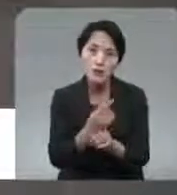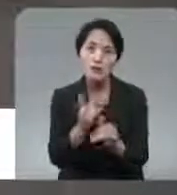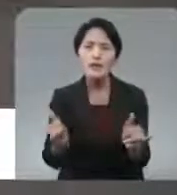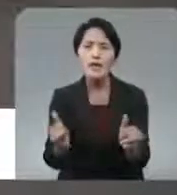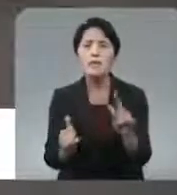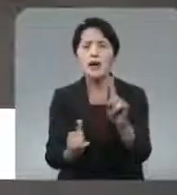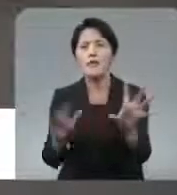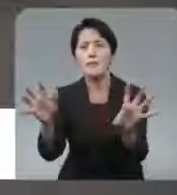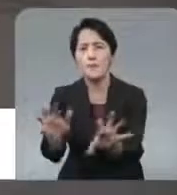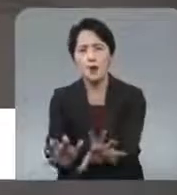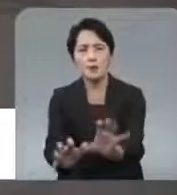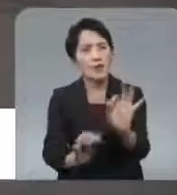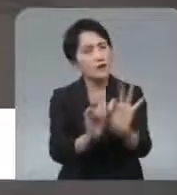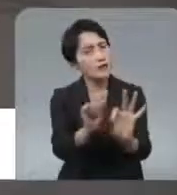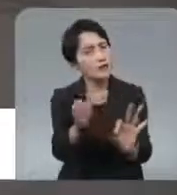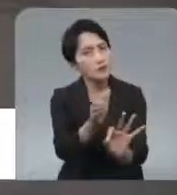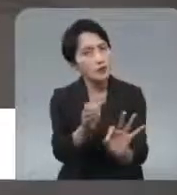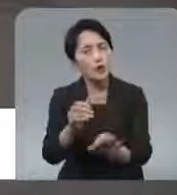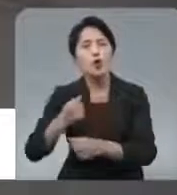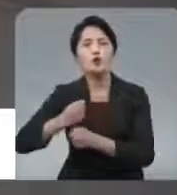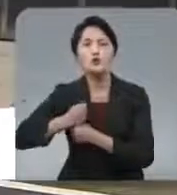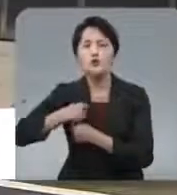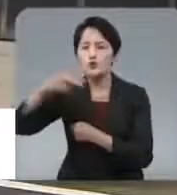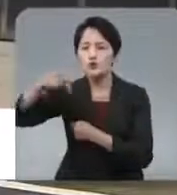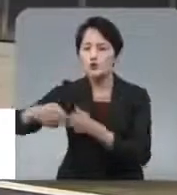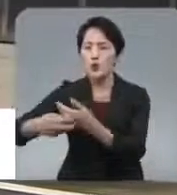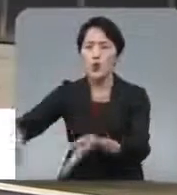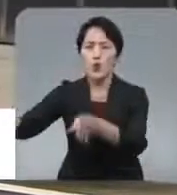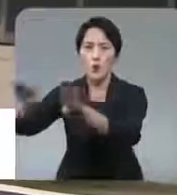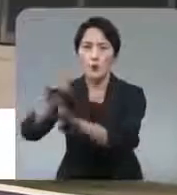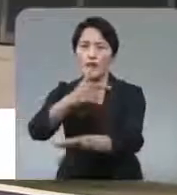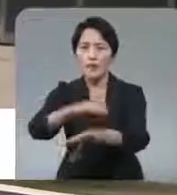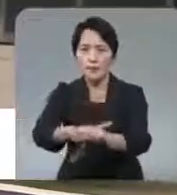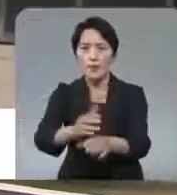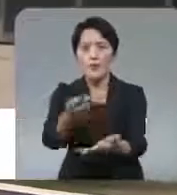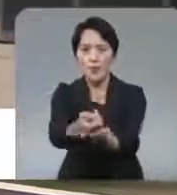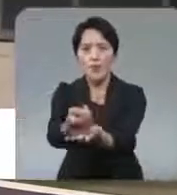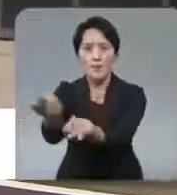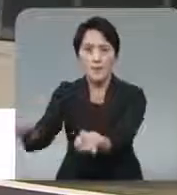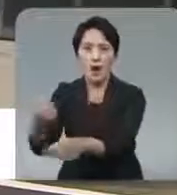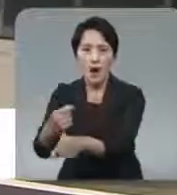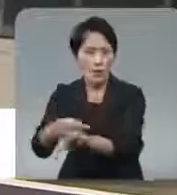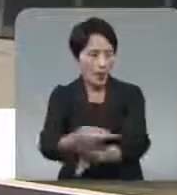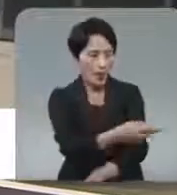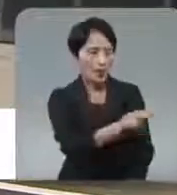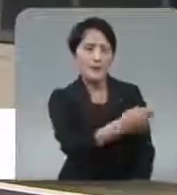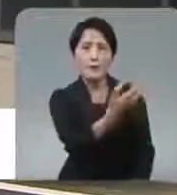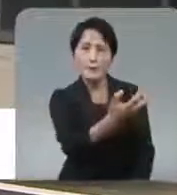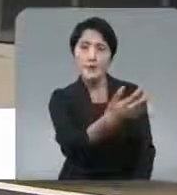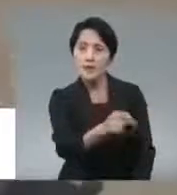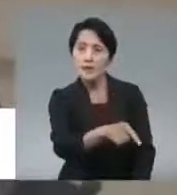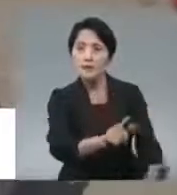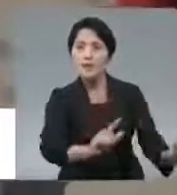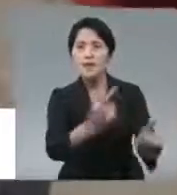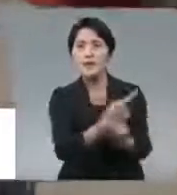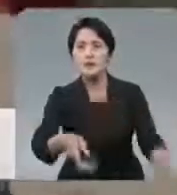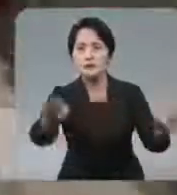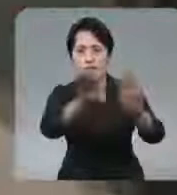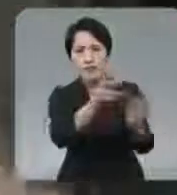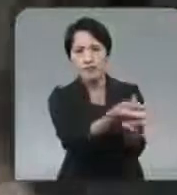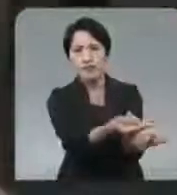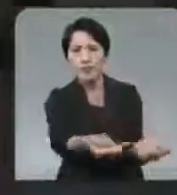sakit khusus militer setempat sedangkan 280 orang terus one lainnya masuk ke fasilitas pengobatan pasien covert 19